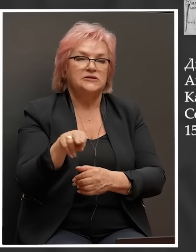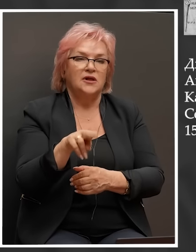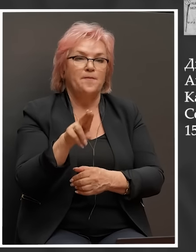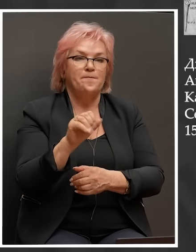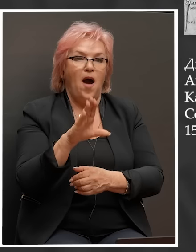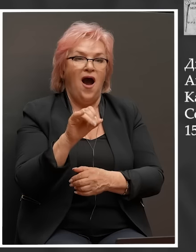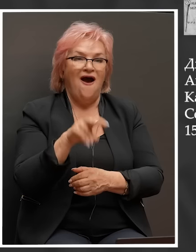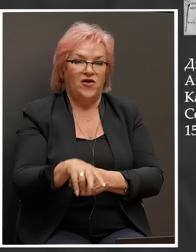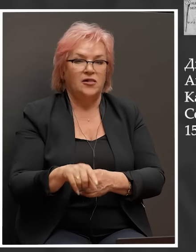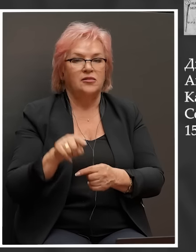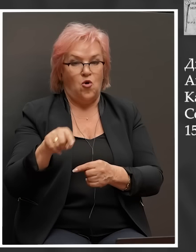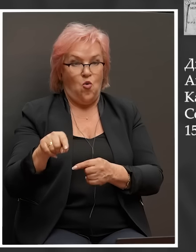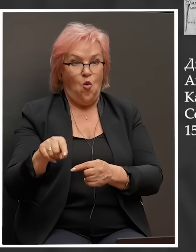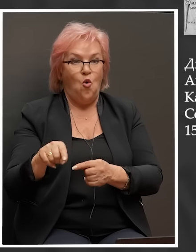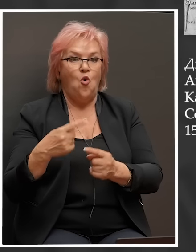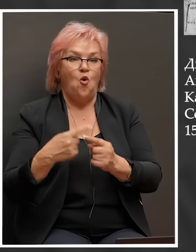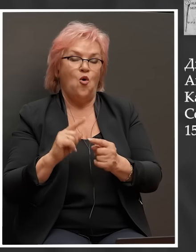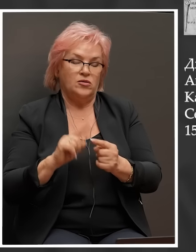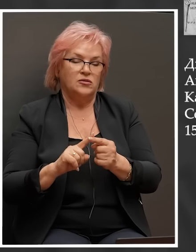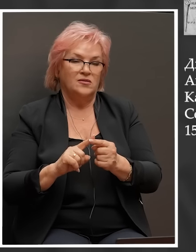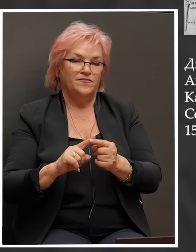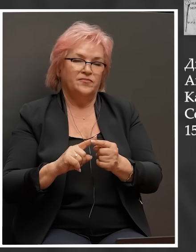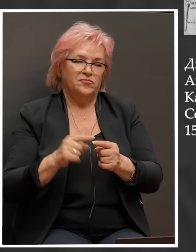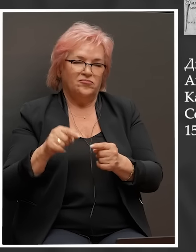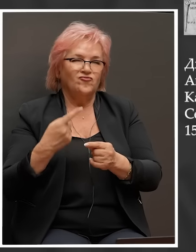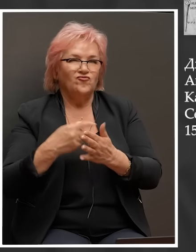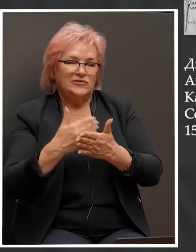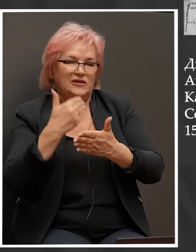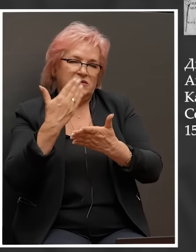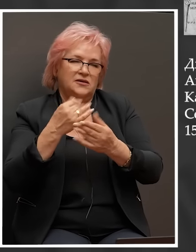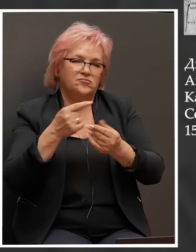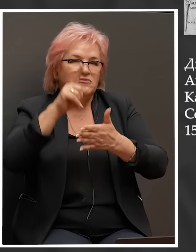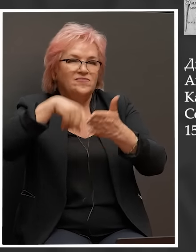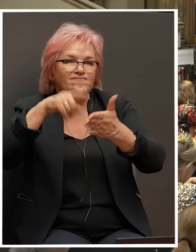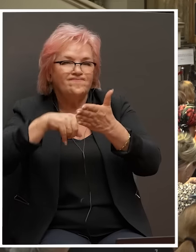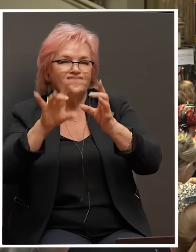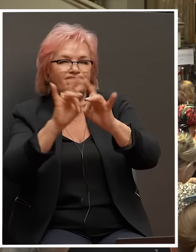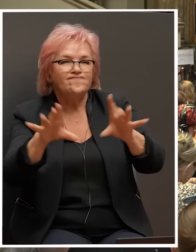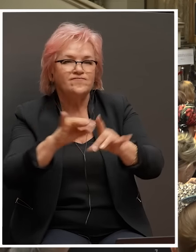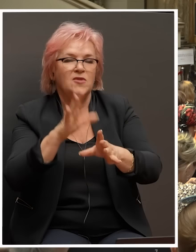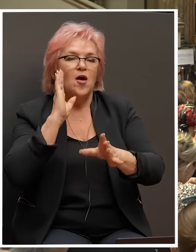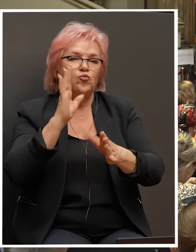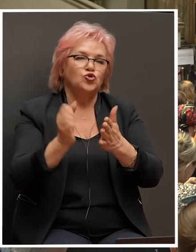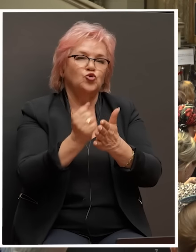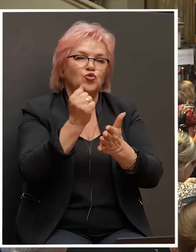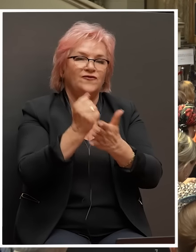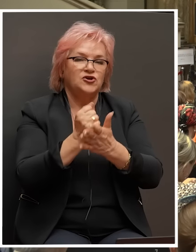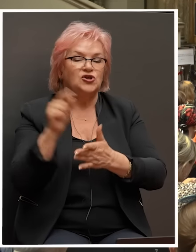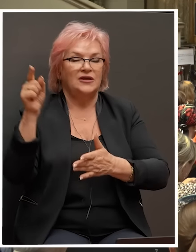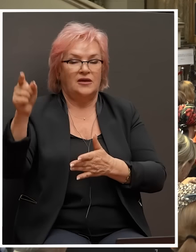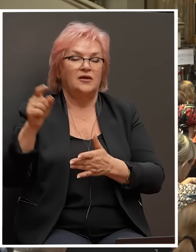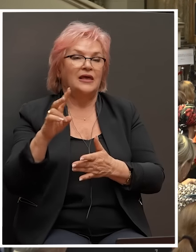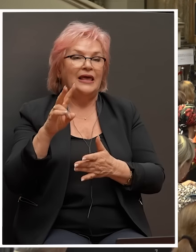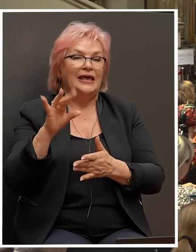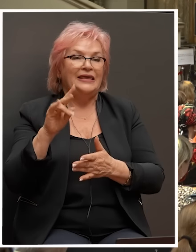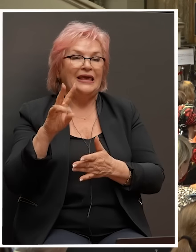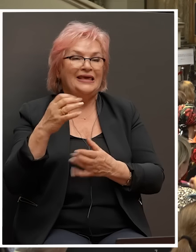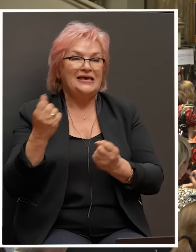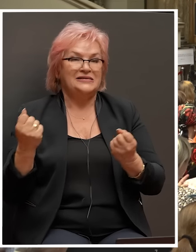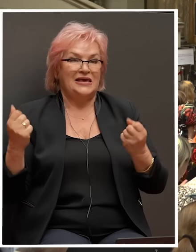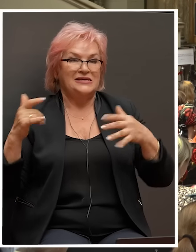веры, впоследствии будучи, те догматы, которые впоследствии будут утверждены на Первом Никейском